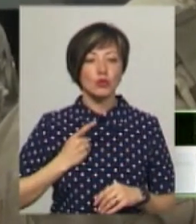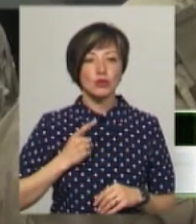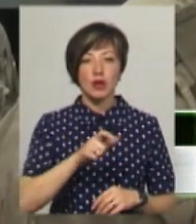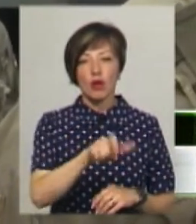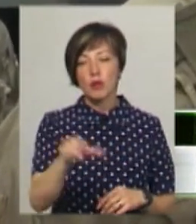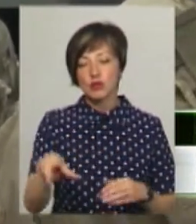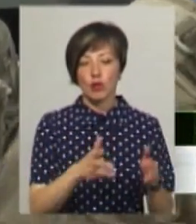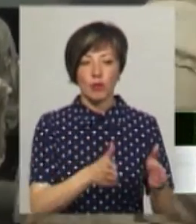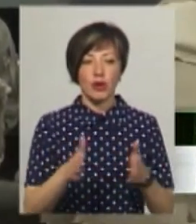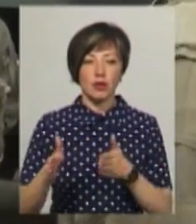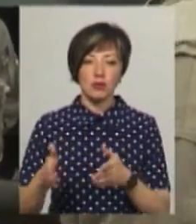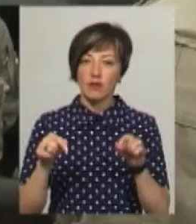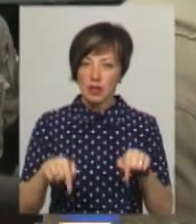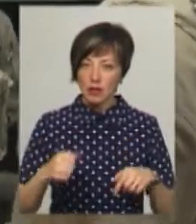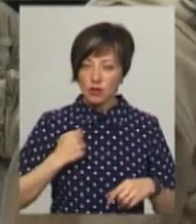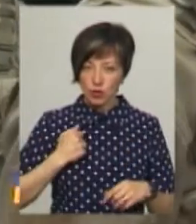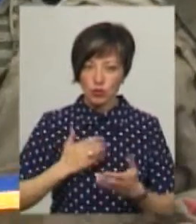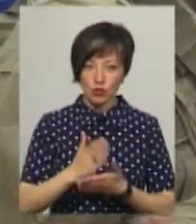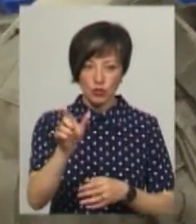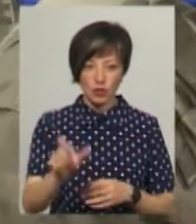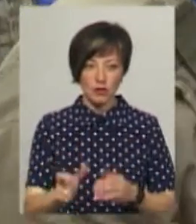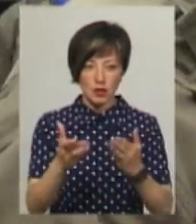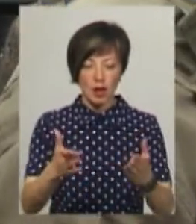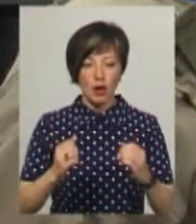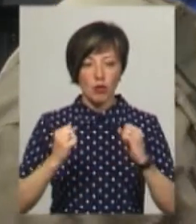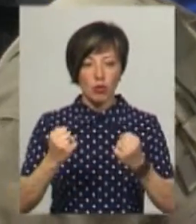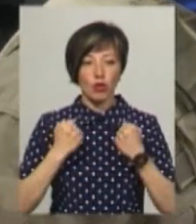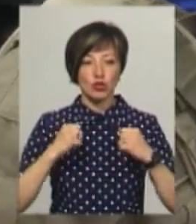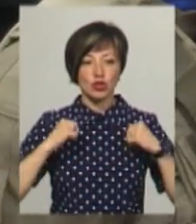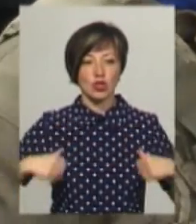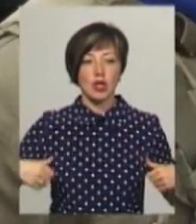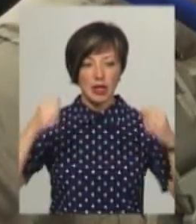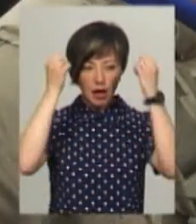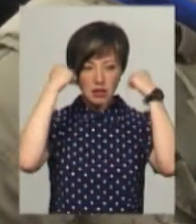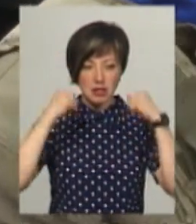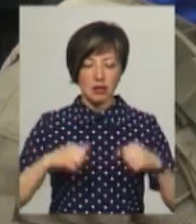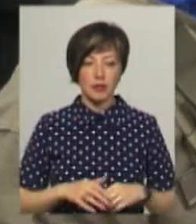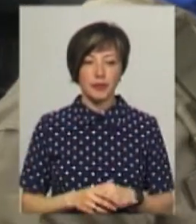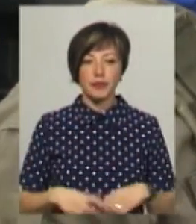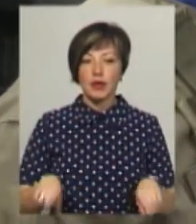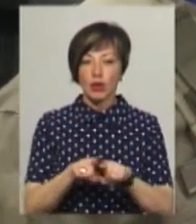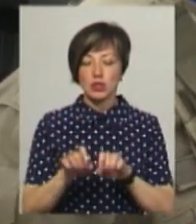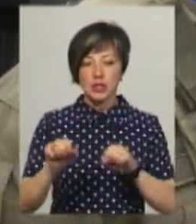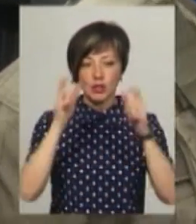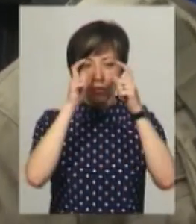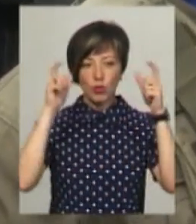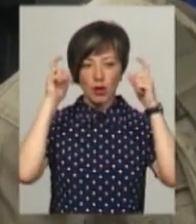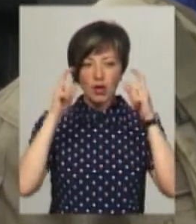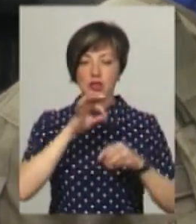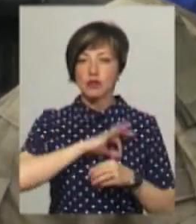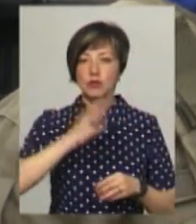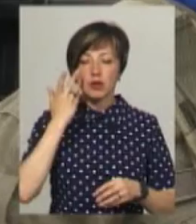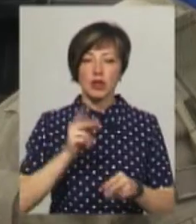порядку. На даному військовослужбовці у нас бронежилет та каска, також захисні окуляри. Вони застосовуються